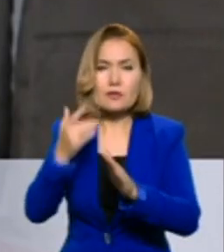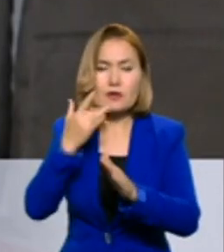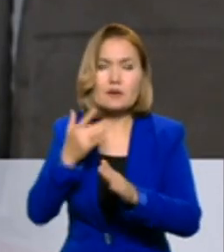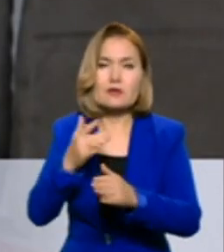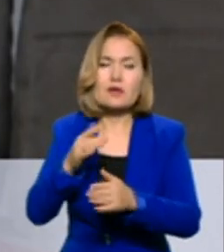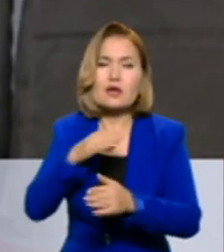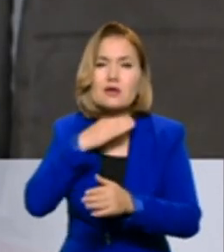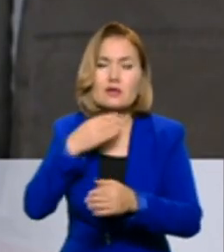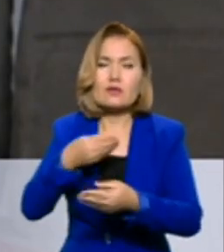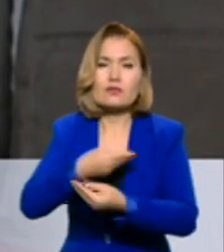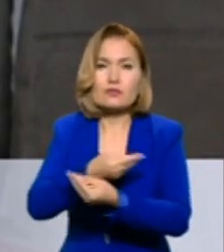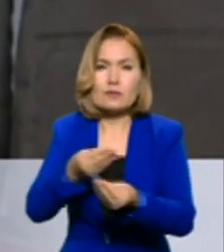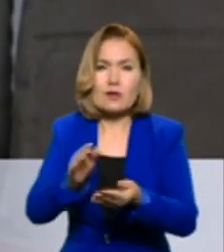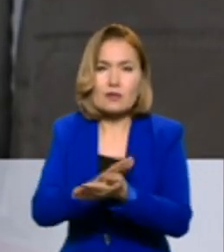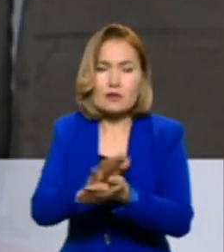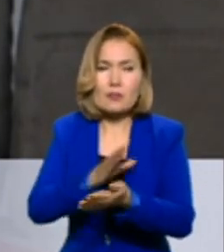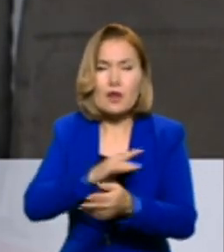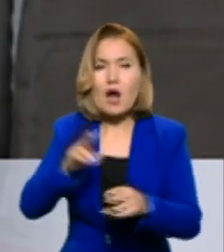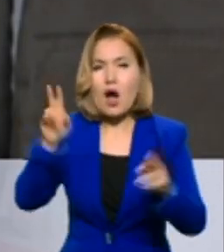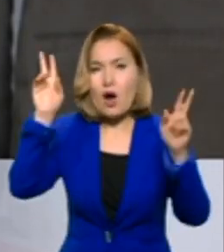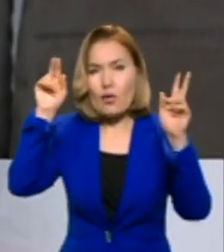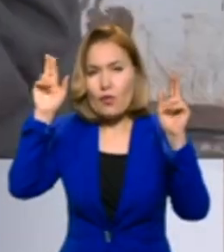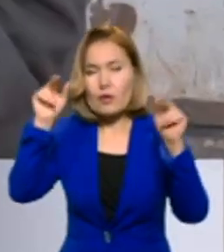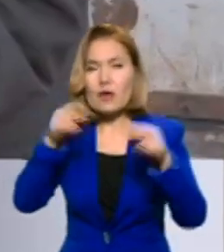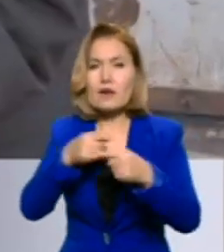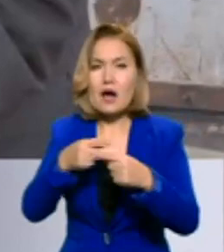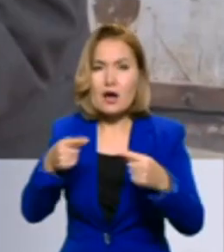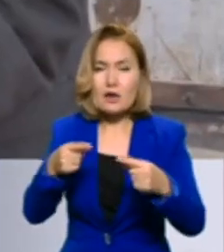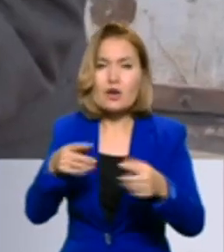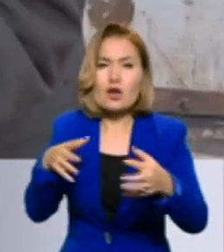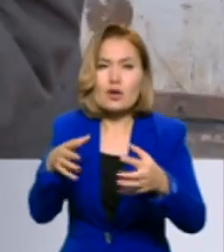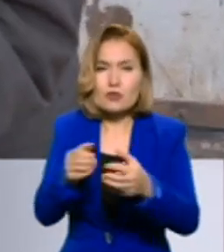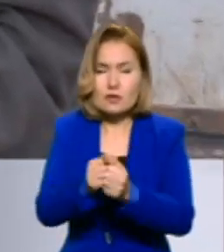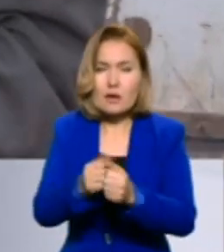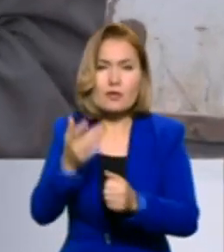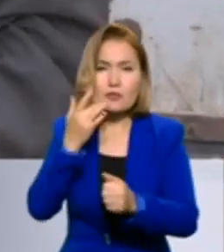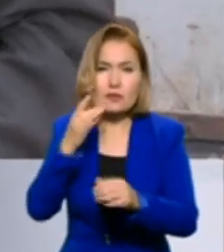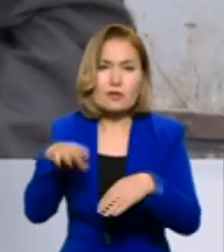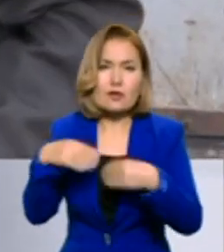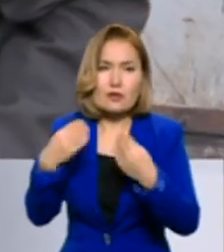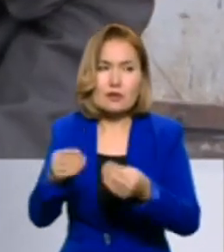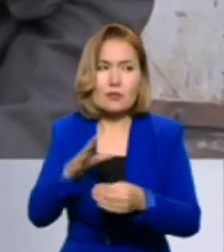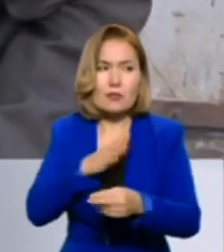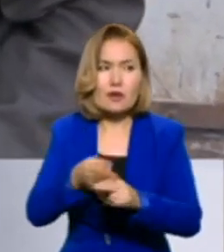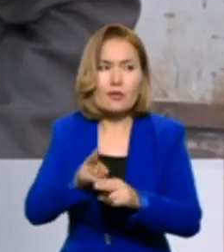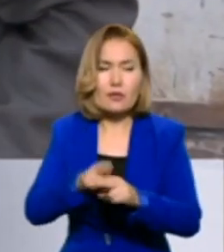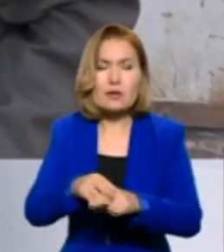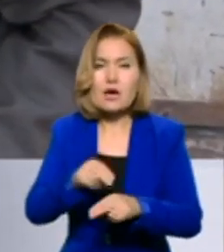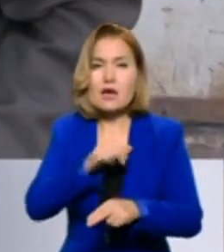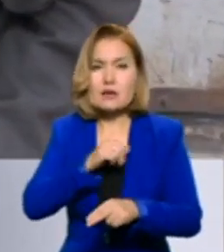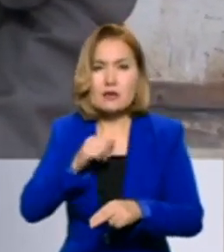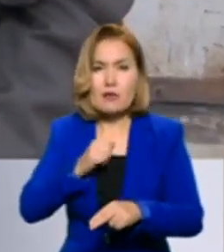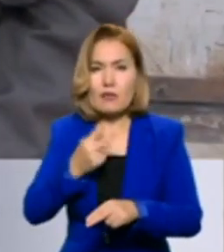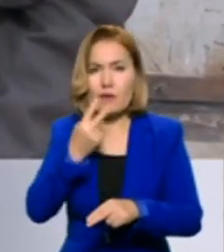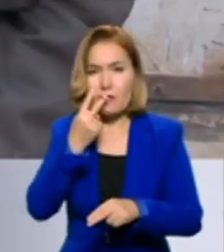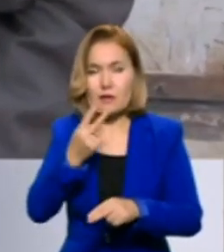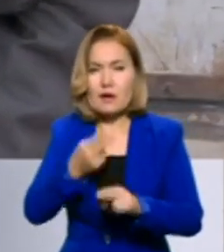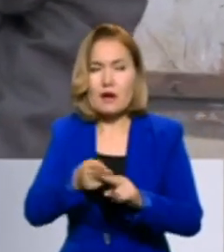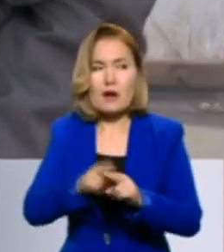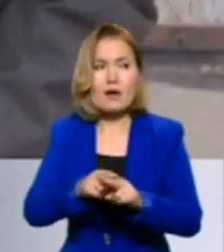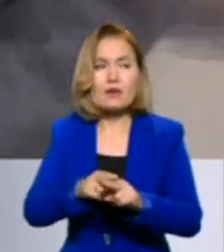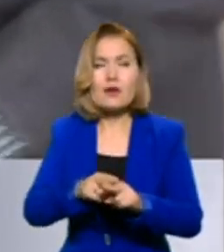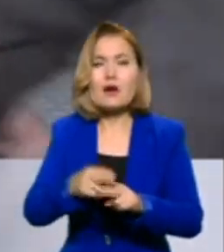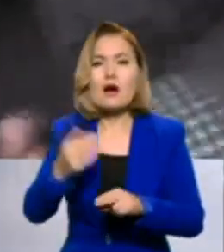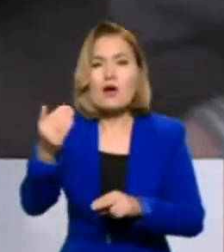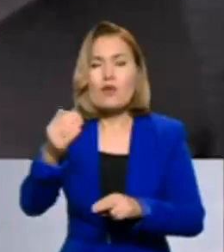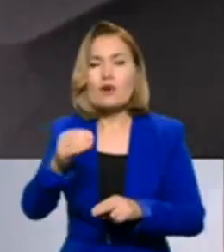жасайды, қоянға қақпан құрады, қақпан құрамыз. Мынау қақпанның серіппесі, мынаны қандауыз дейді.